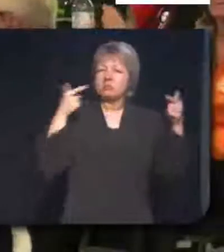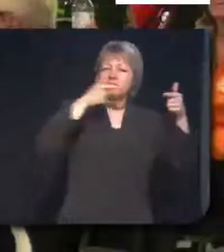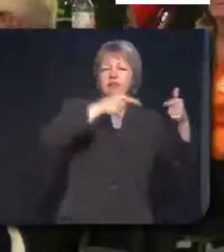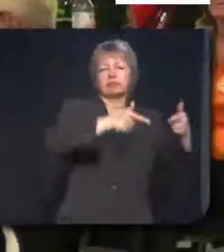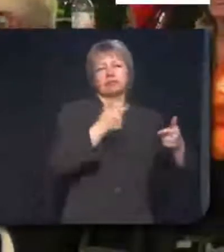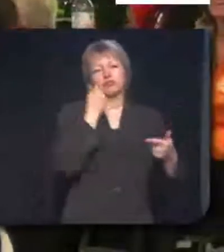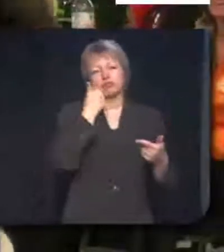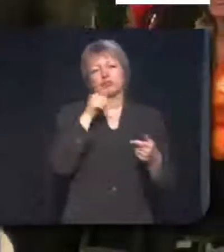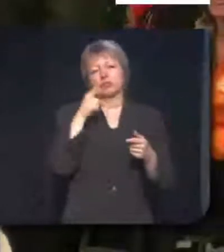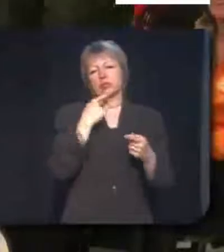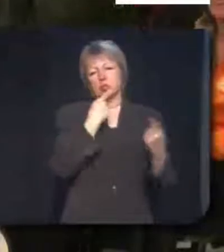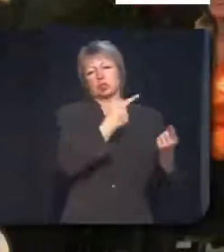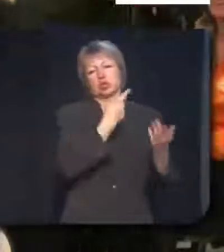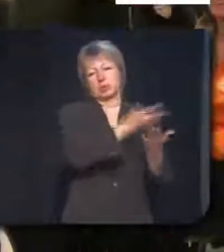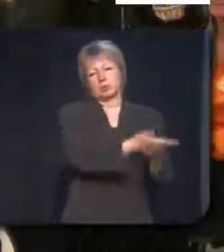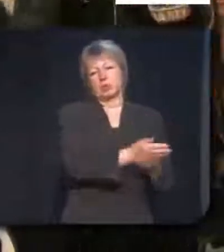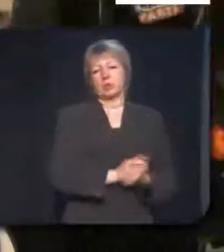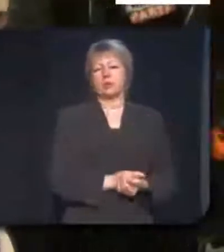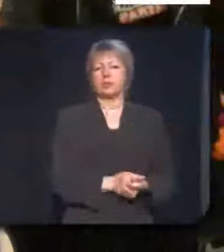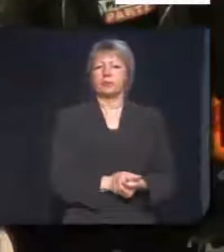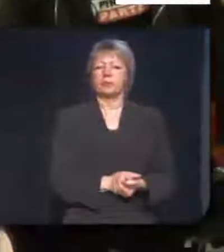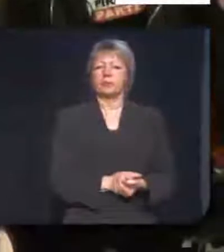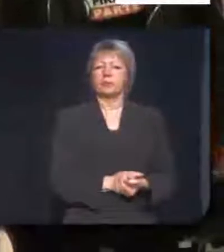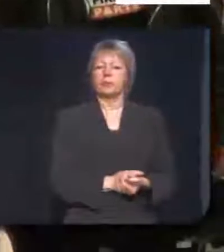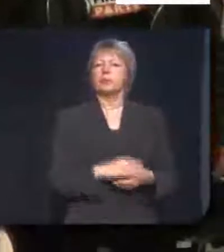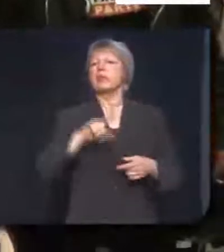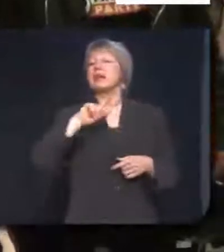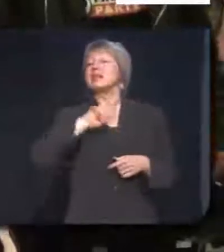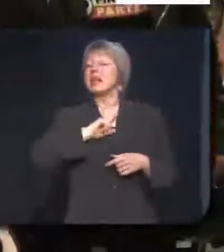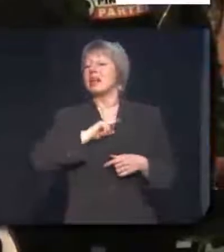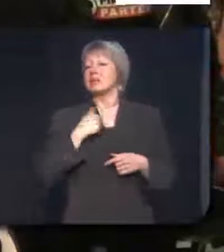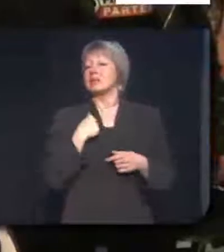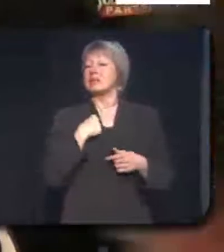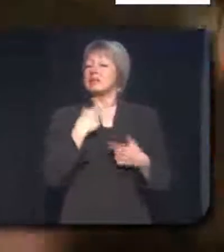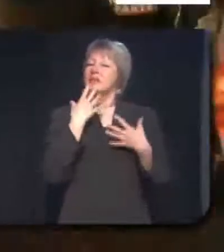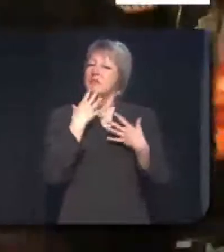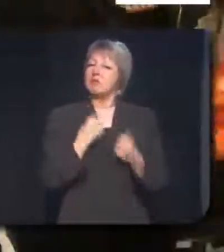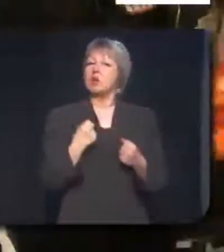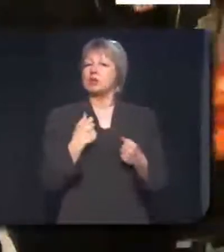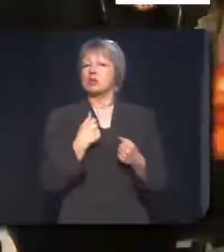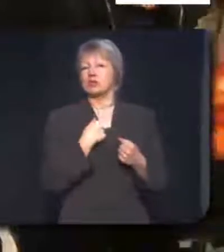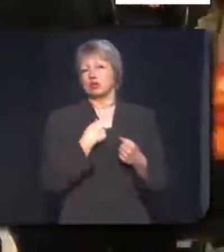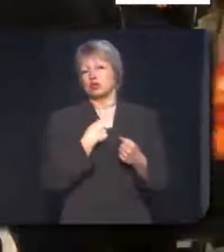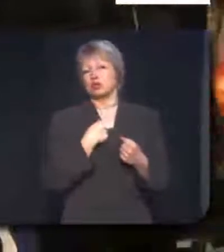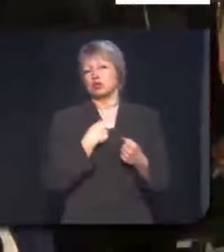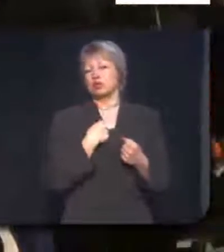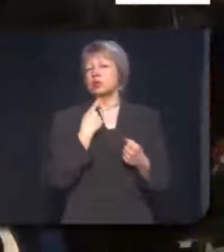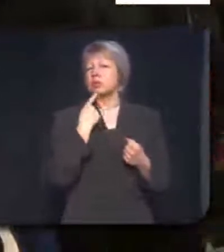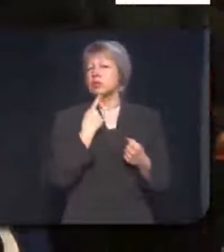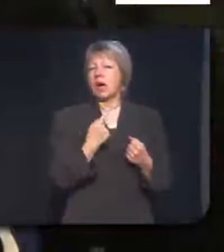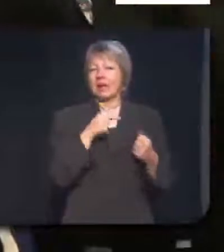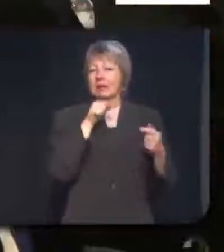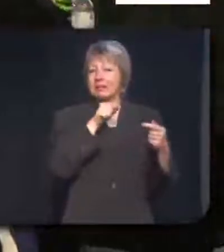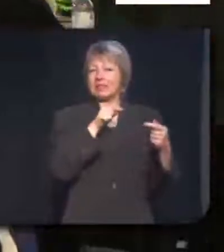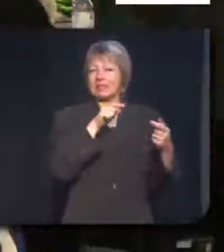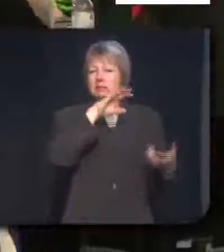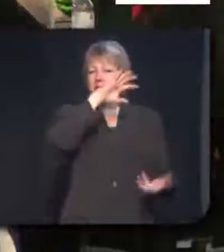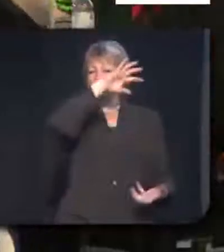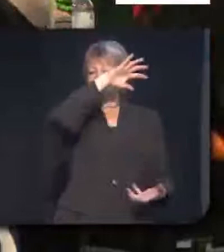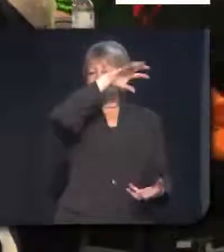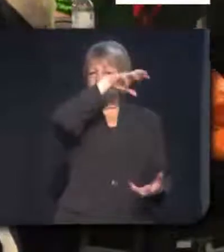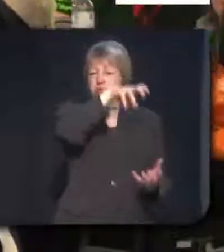ja ich möchte noch mal von hier unten sagen dass es sich um ein minimalen Konsens handelt den wir hier in Paris